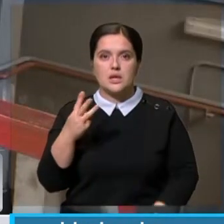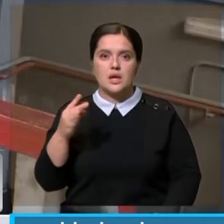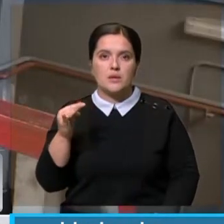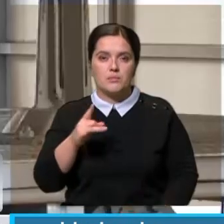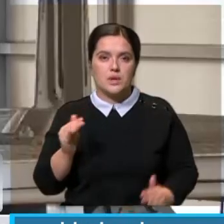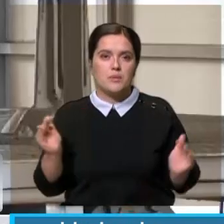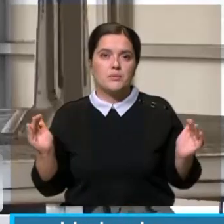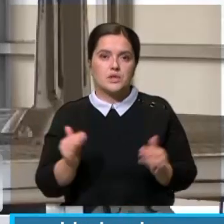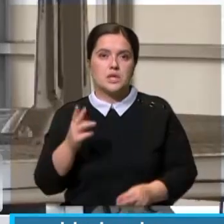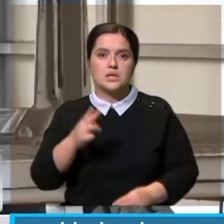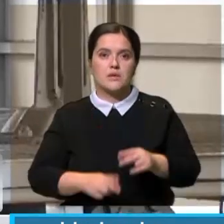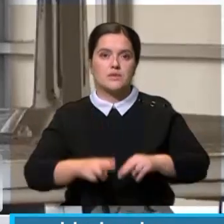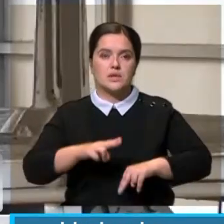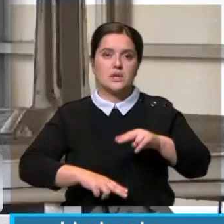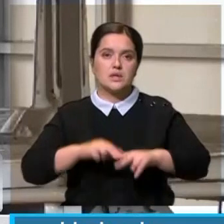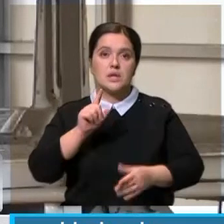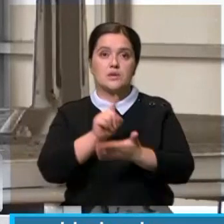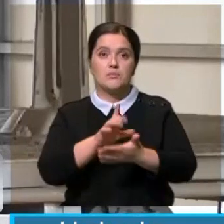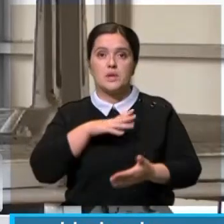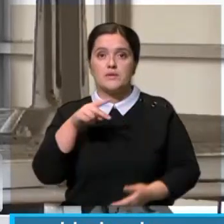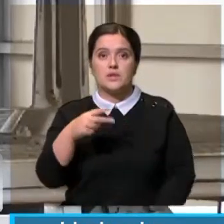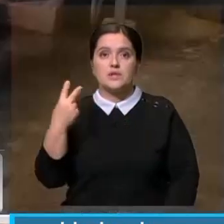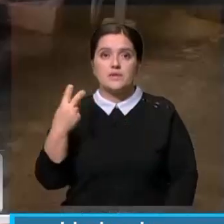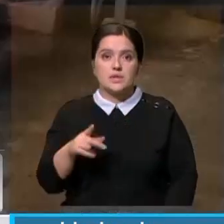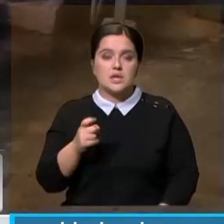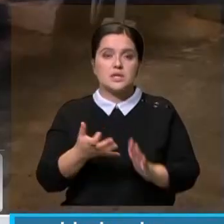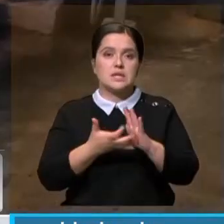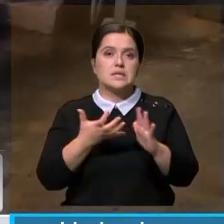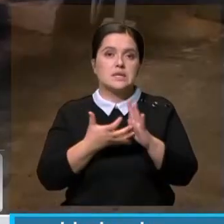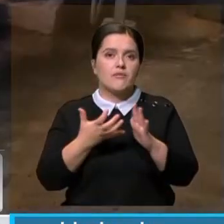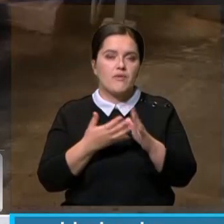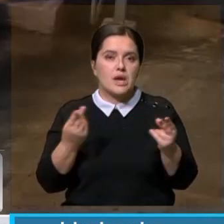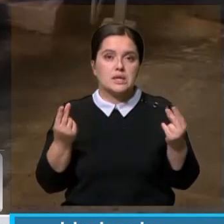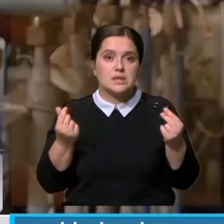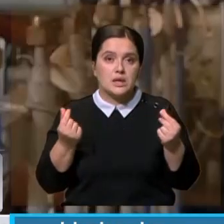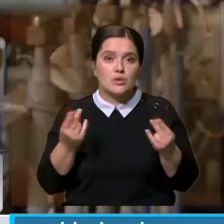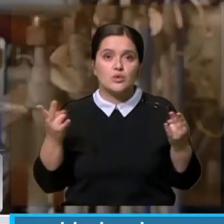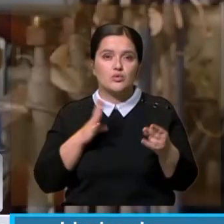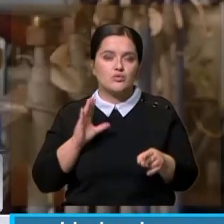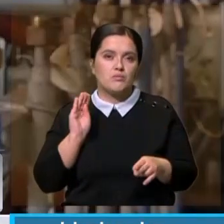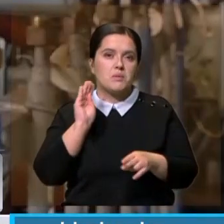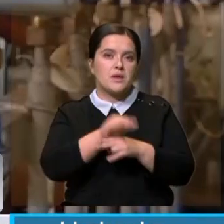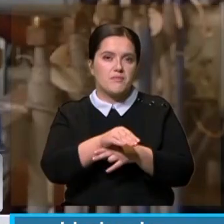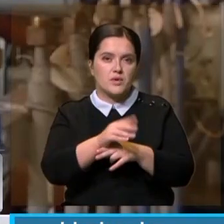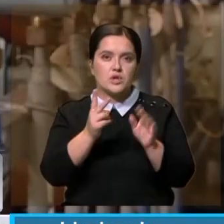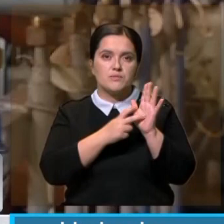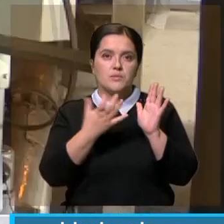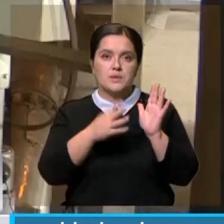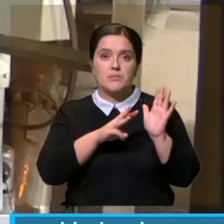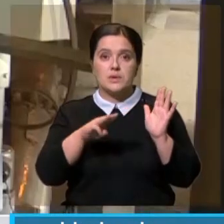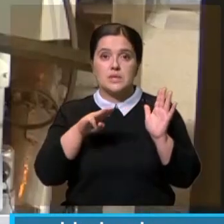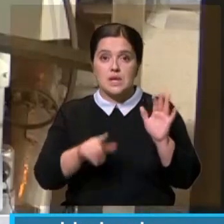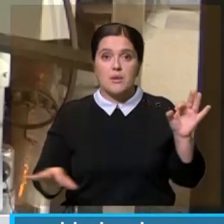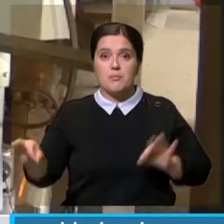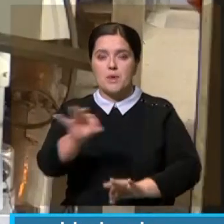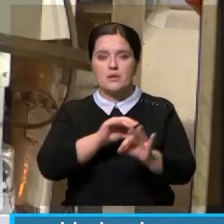оценивалась на 1 миллиард меньше. Завершить строительство должны были в 2020-м, но из-за нехватки финансирования, а нужно было добавить еще 750